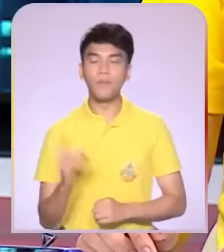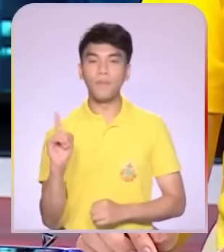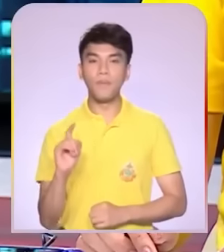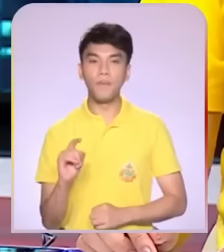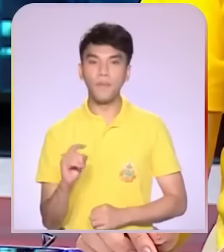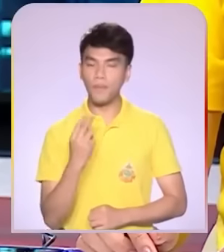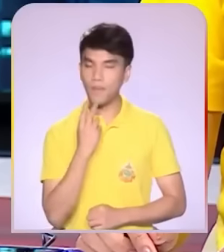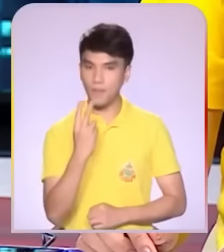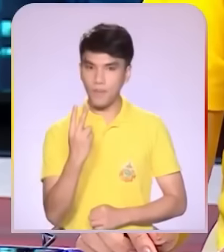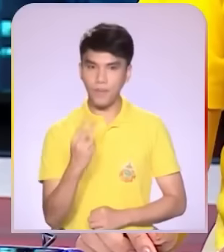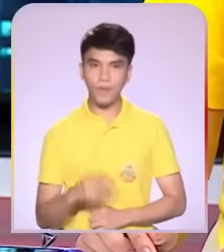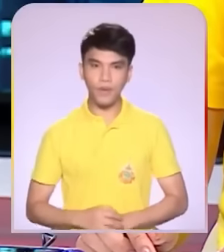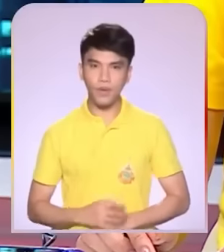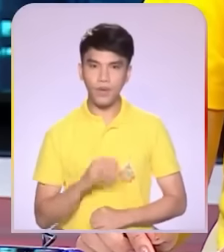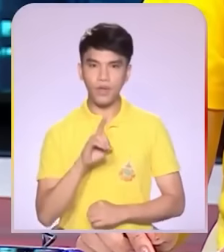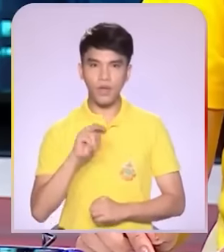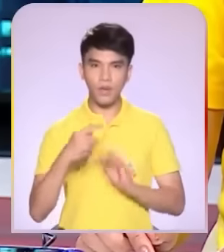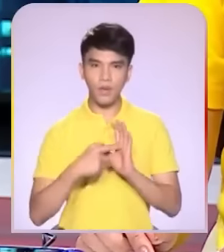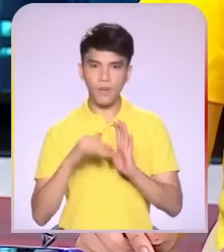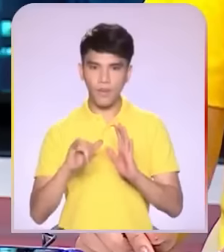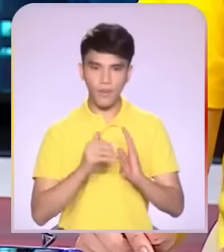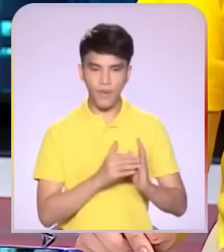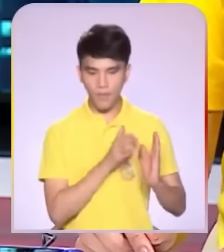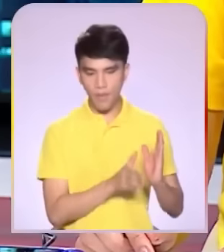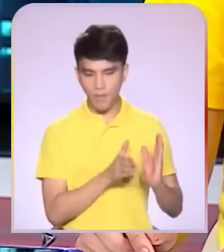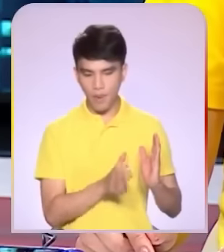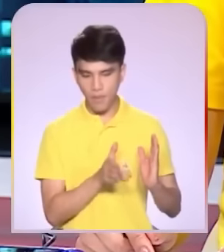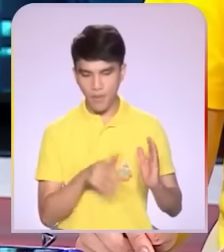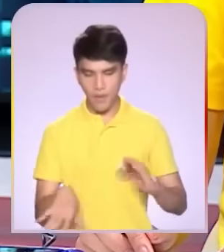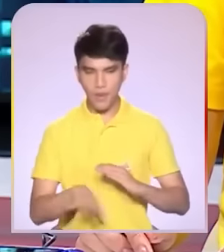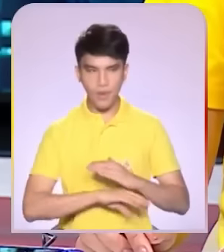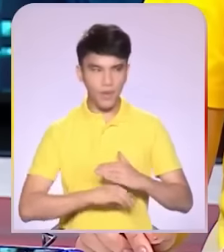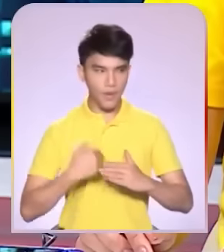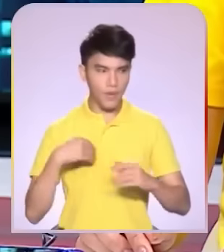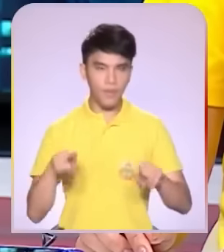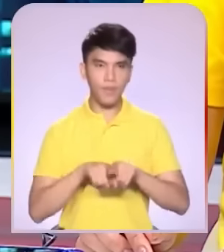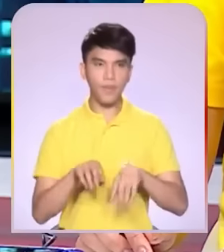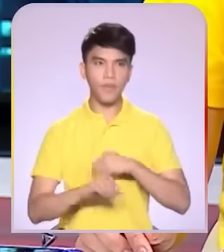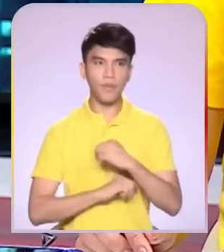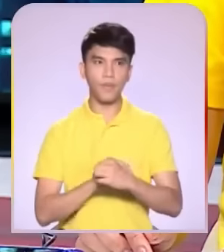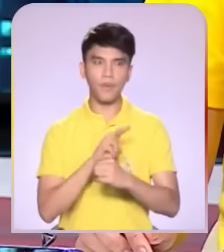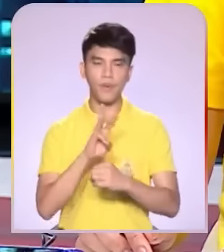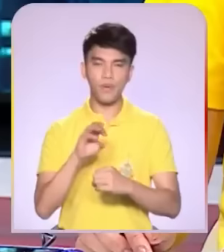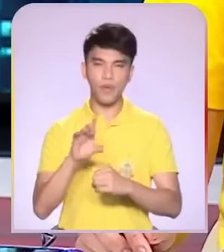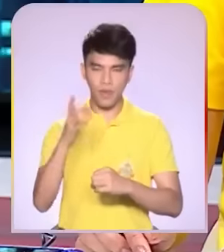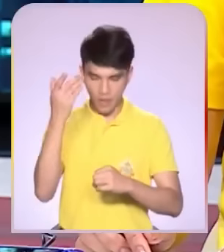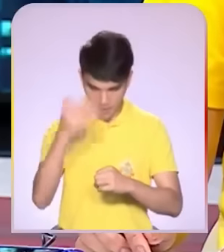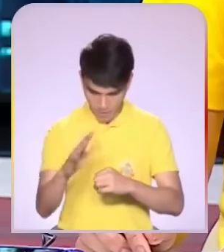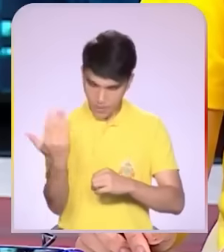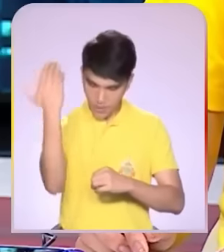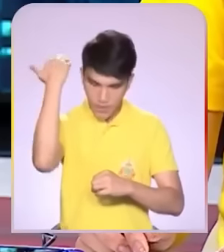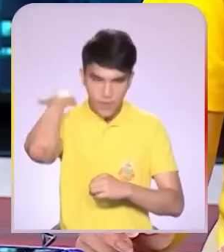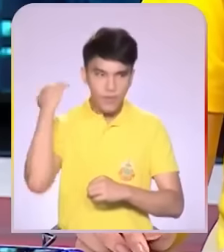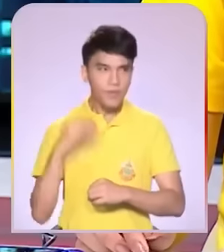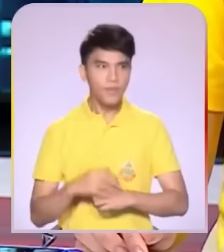จากพี่ไปดูของพี่หมาแก่ได้พี่ดนัยอ ่ะ ไล่ทีละประเด็นแล้วนะฮะแล้วมีเอกสารราชการออกมาตั้งแต่ปี61ว่าให้ตรวจสอบดีไอคอนกรุ๊ปตั้งแต่ตอนนั้นแล้